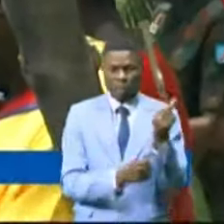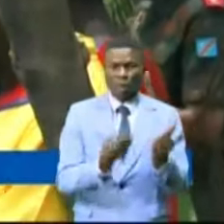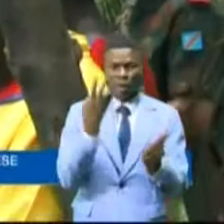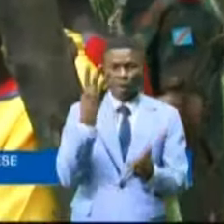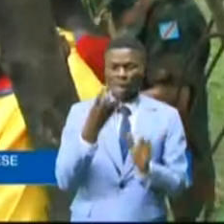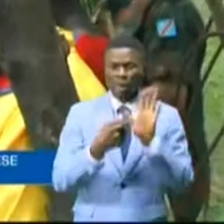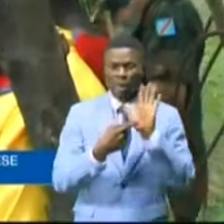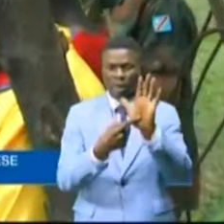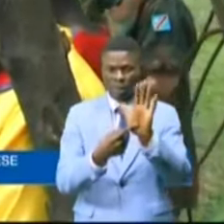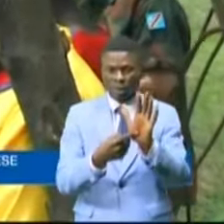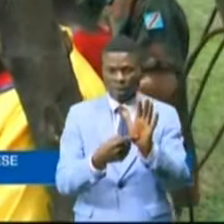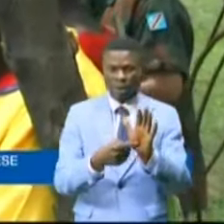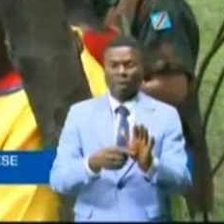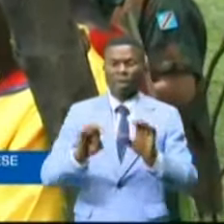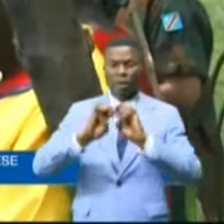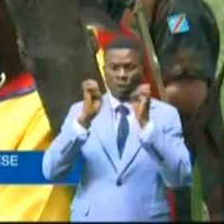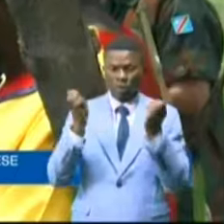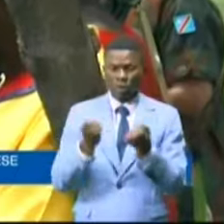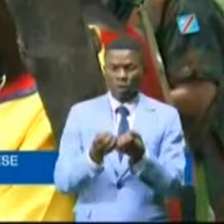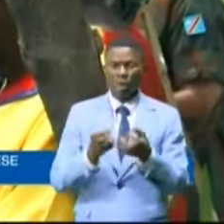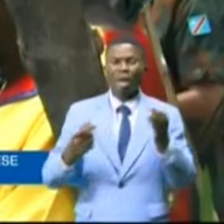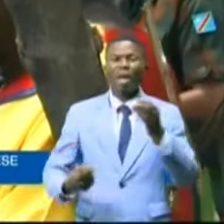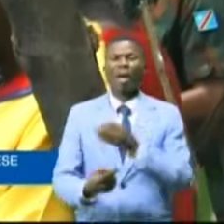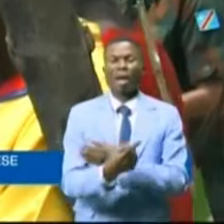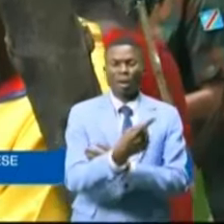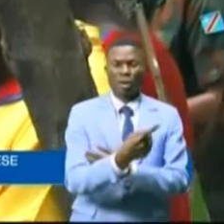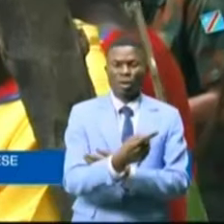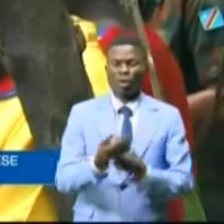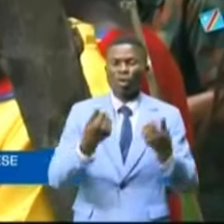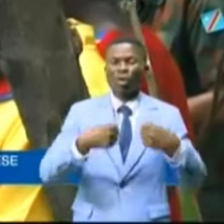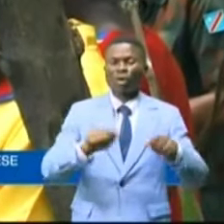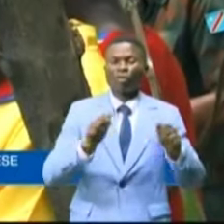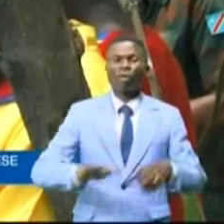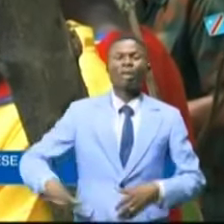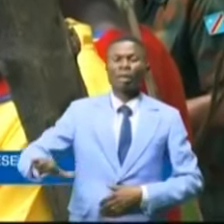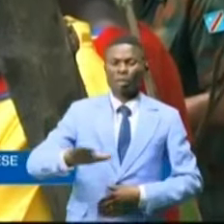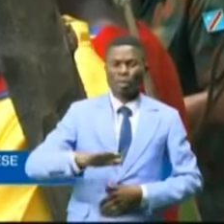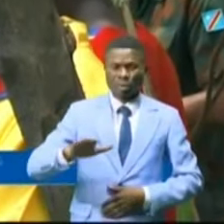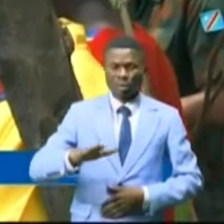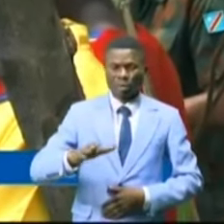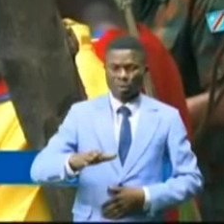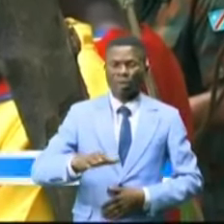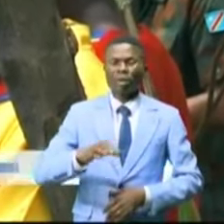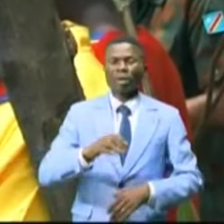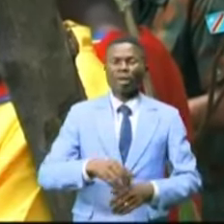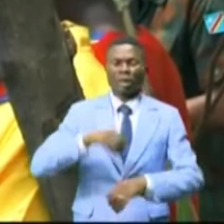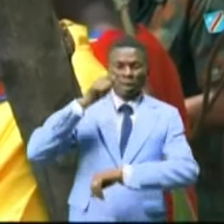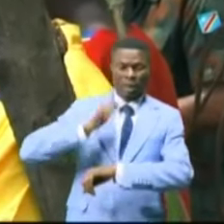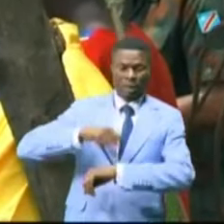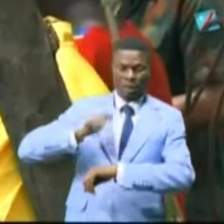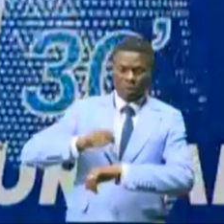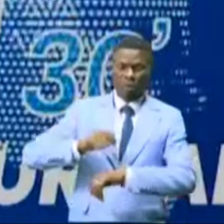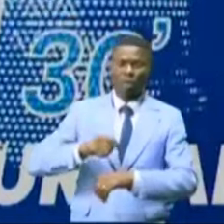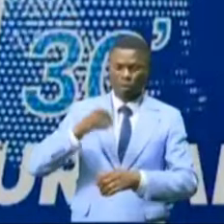les services de la DENIAP sont accusées de haute trahison. Ils sont mis à la disposition de la justice.